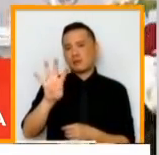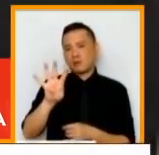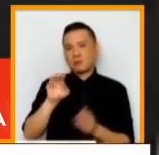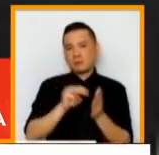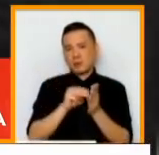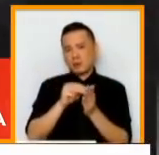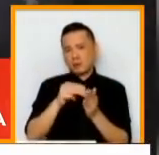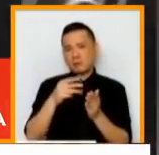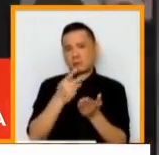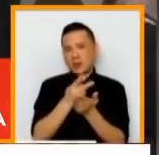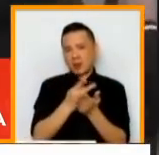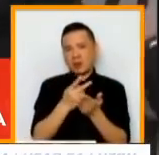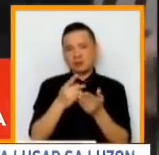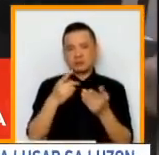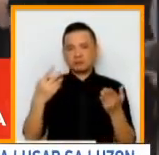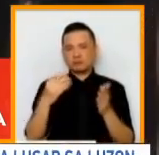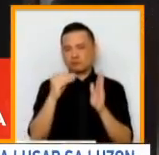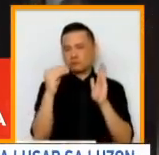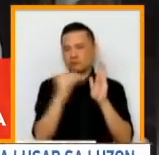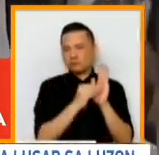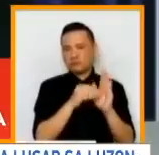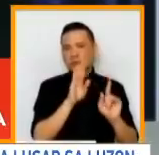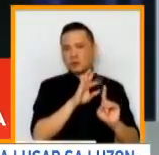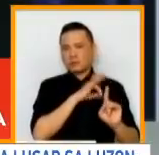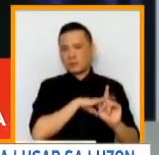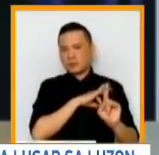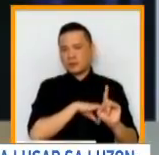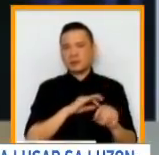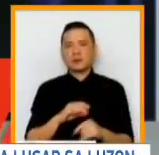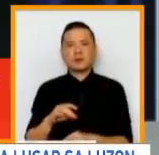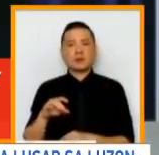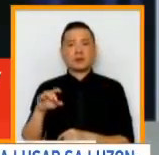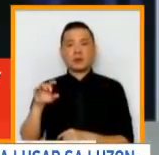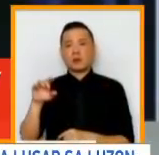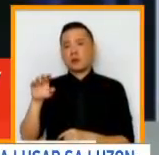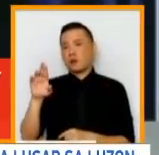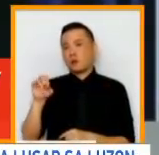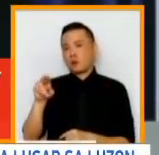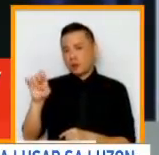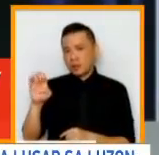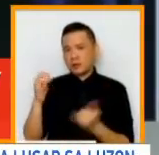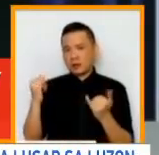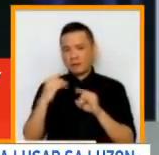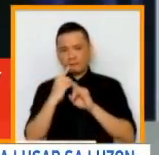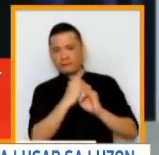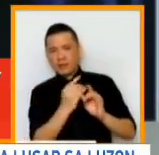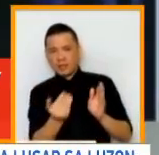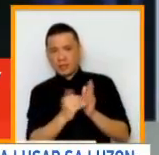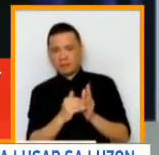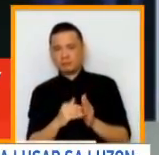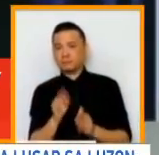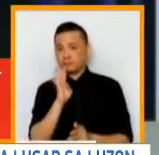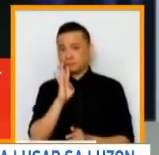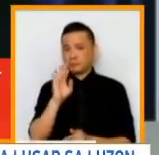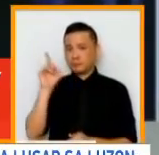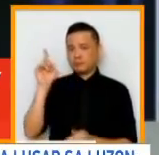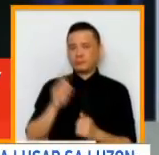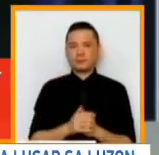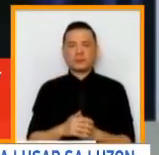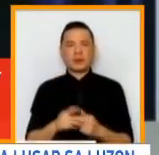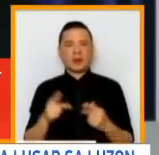nito. Muli naman dinepensahan ni Roque ang Pharmally. The corporation has a separate personality. Siguro po the stockholder,